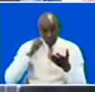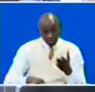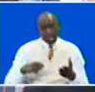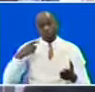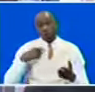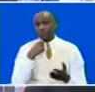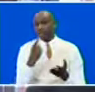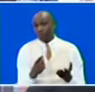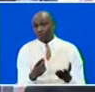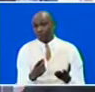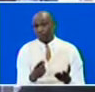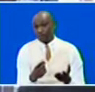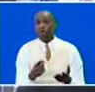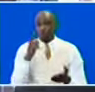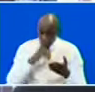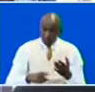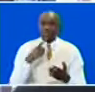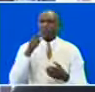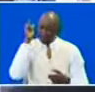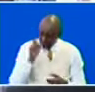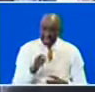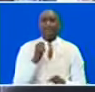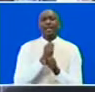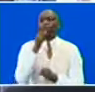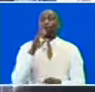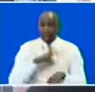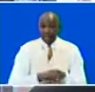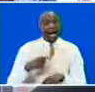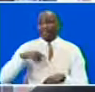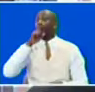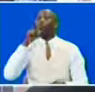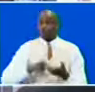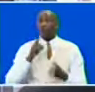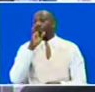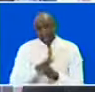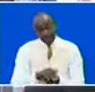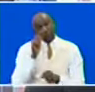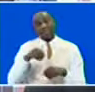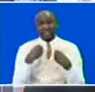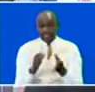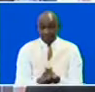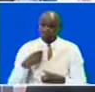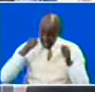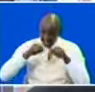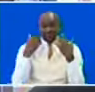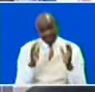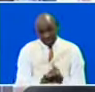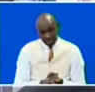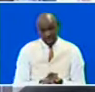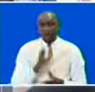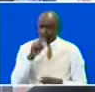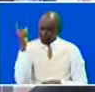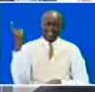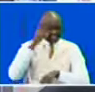promise, we make sure you get. They said, don't promise us things that you don't give. That's what we agreed. And from day